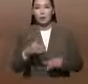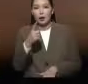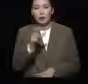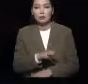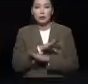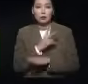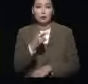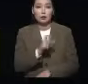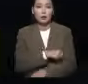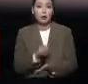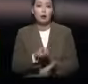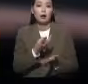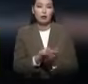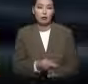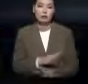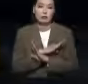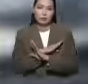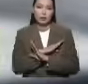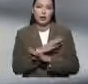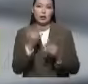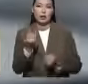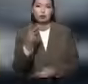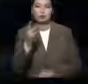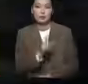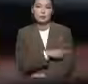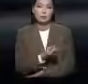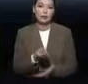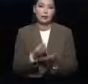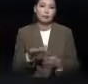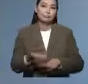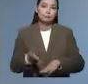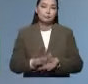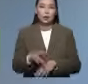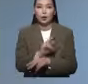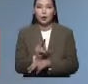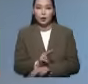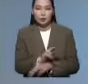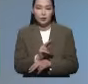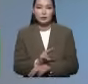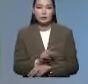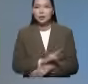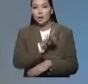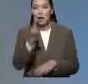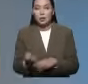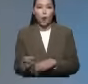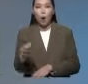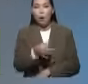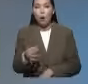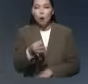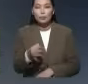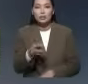ауруханаға жетемін дегенше жан тапсырды. Қазір үш адам аудандық аурухананың жан сақтау бөлімінде жатыр. Санавиация мен